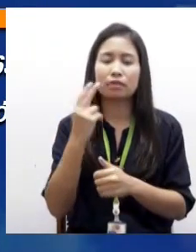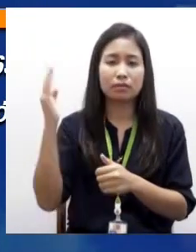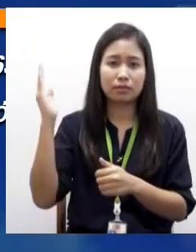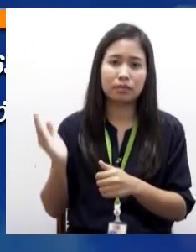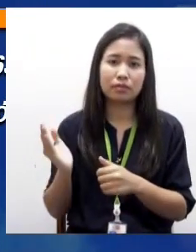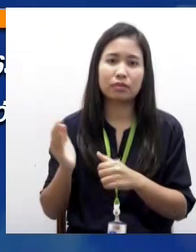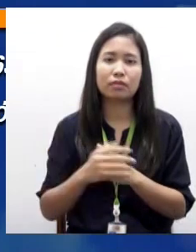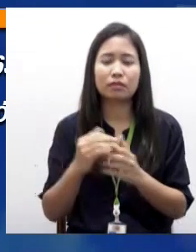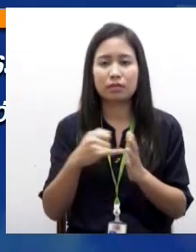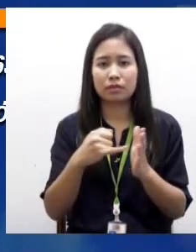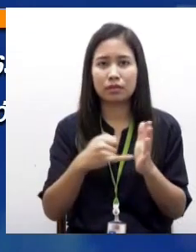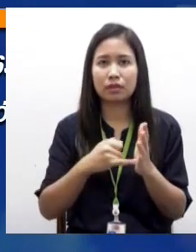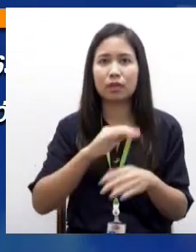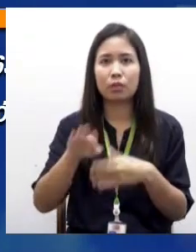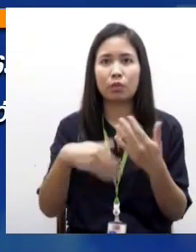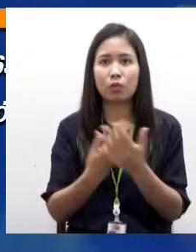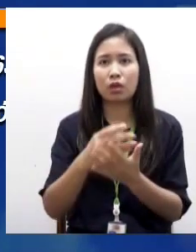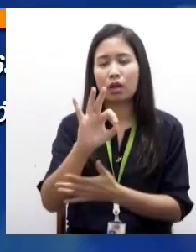จังหวัดนี้ถือว่ามีมาตรการนะครับในส่วนของจังหวัดนะครับที่สามารถยับยั้งไม่ให้เกิดการแพร่กระจายไม่เชื้อโควิชเข้าไปในจังหวัดค่ะของตัวเองได้นะครับอ่ามีอยู่ทั้งหมด9